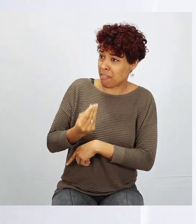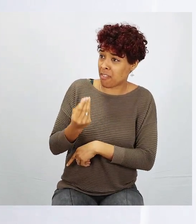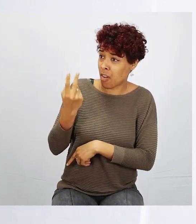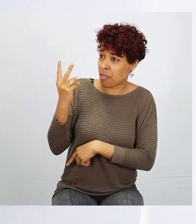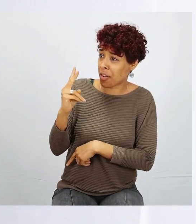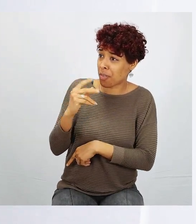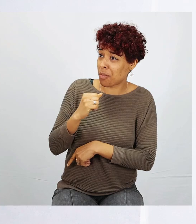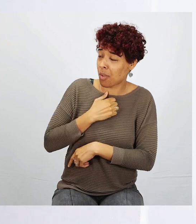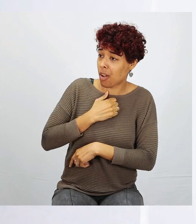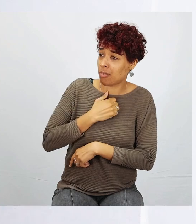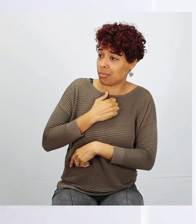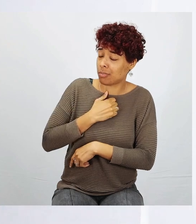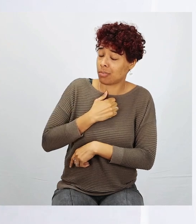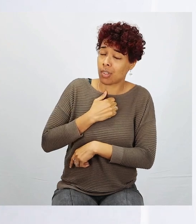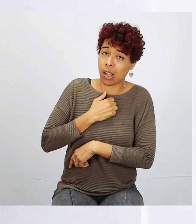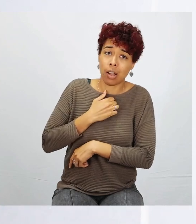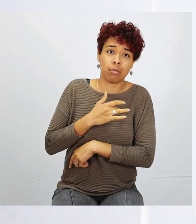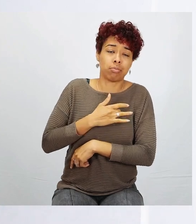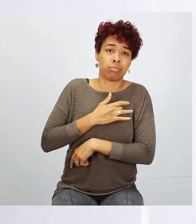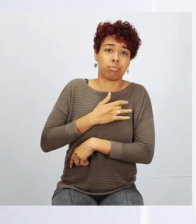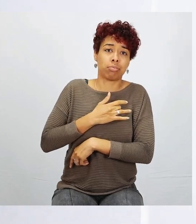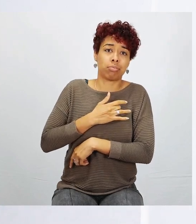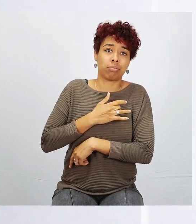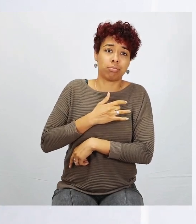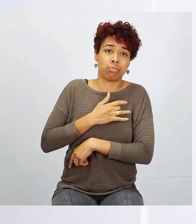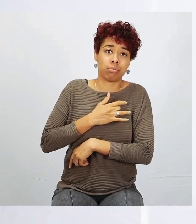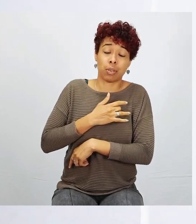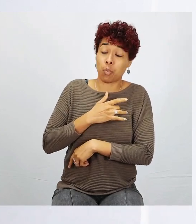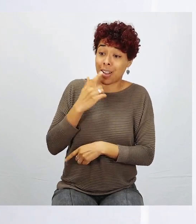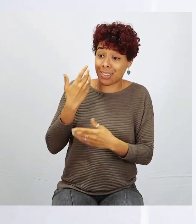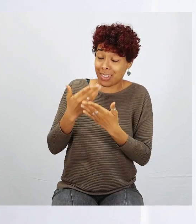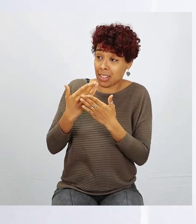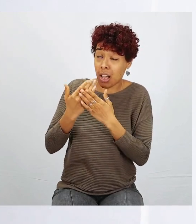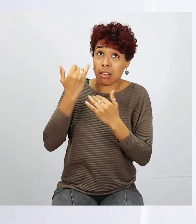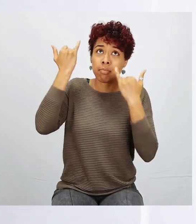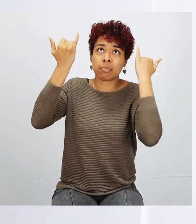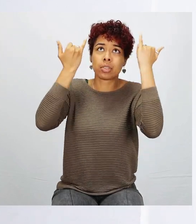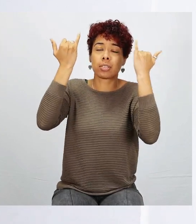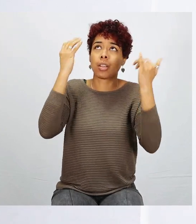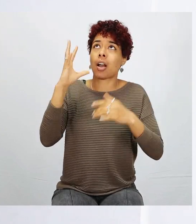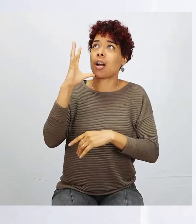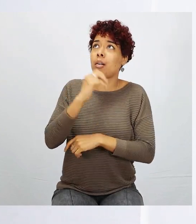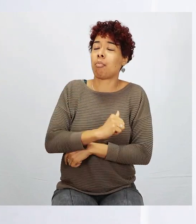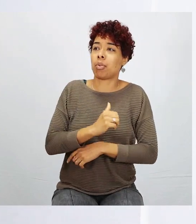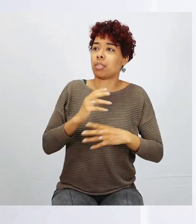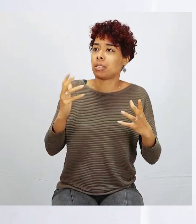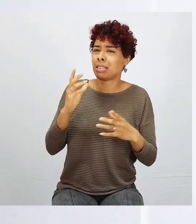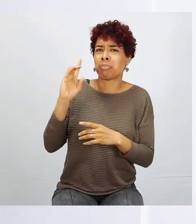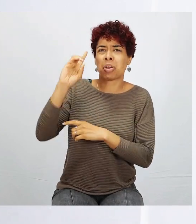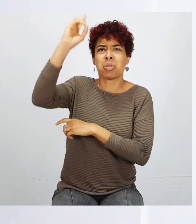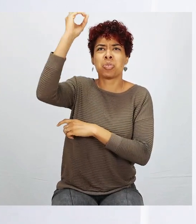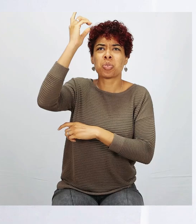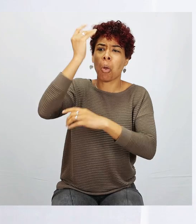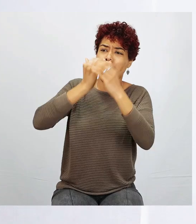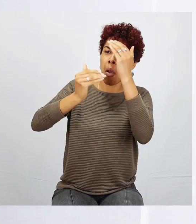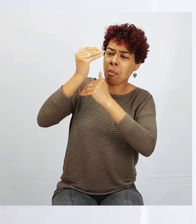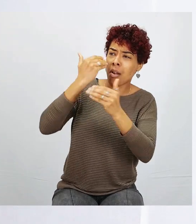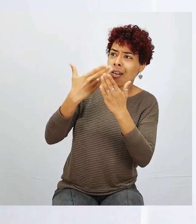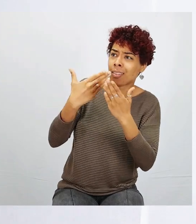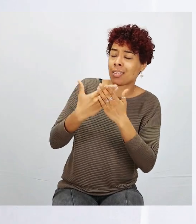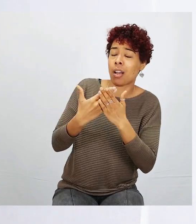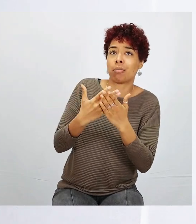de te voir toi, mais de voir tes enfants. J'aurais même pas imaginé comment Dieu avait conçu un plan comme